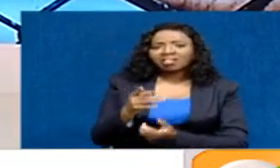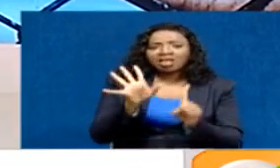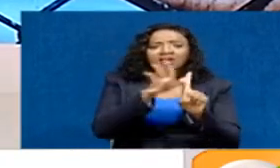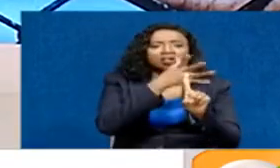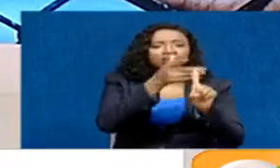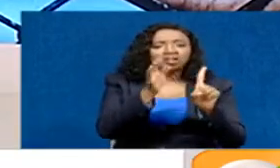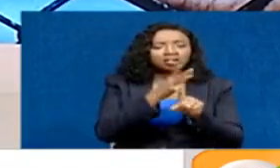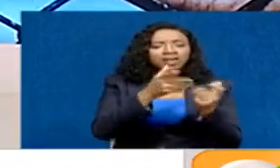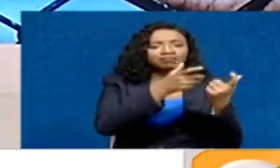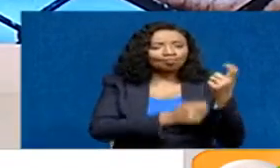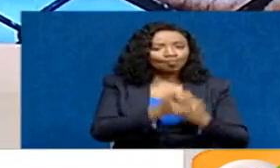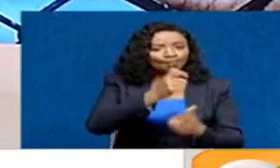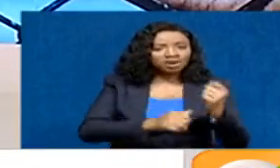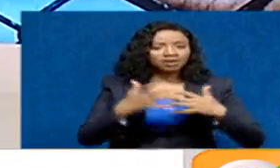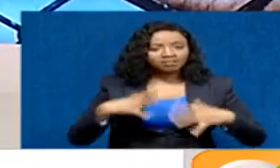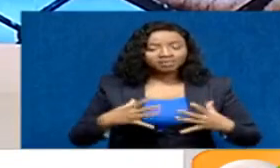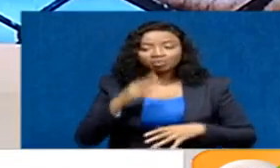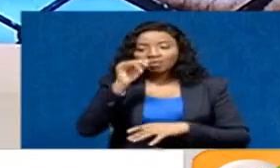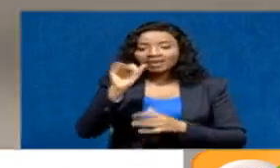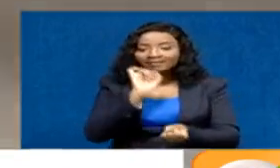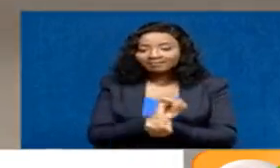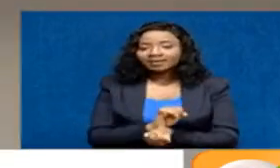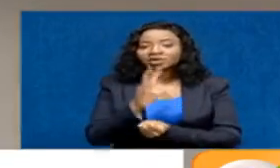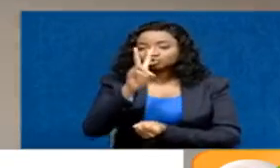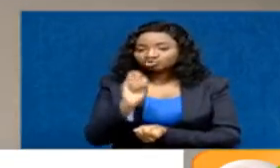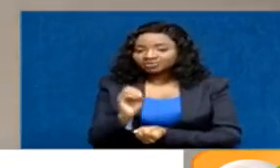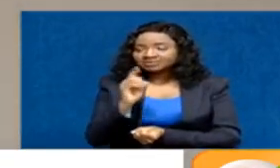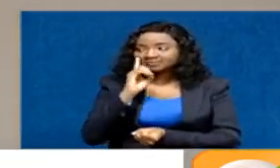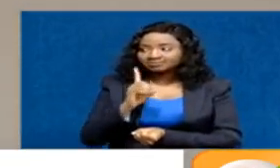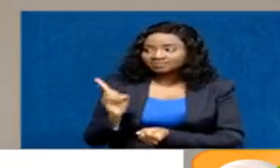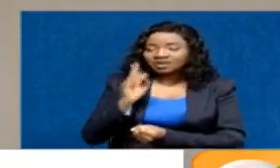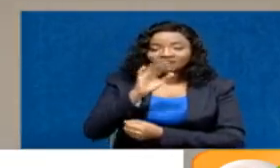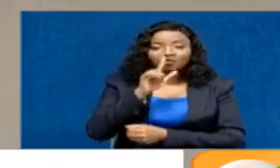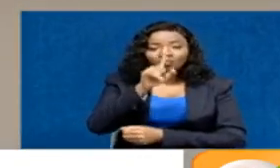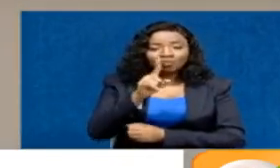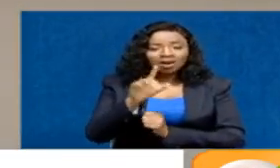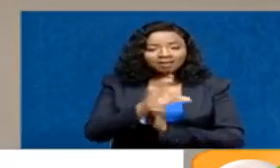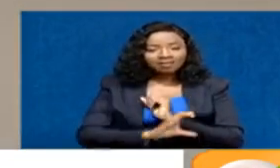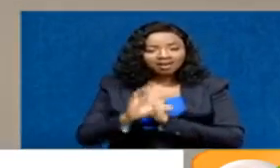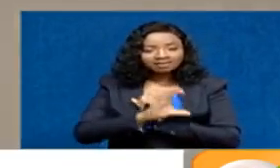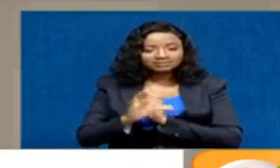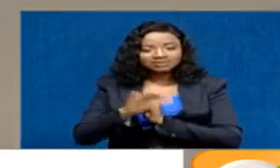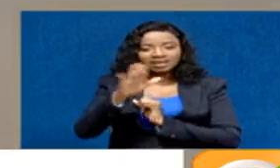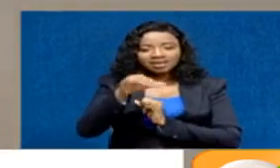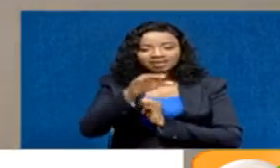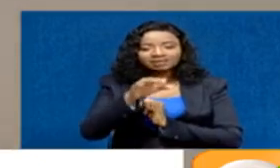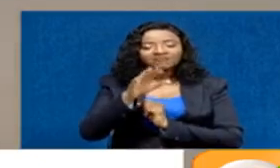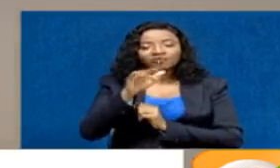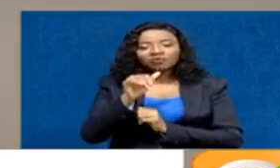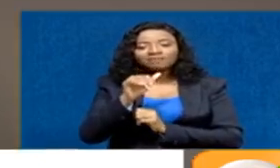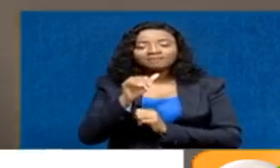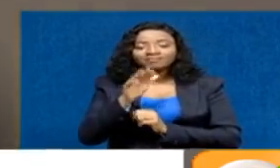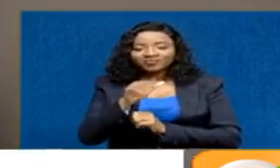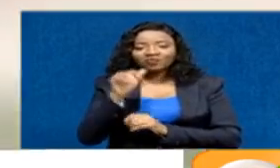watu. Polisi hao walipata vijana zaidi ya 20 raia wa Uhabeshi katika chumba kimoja mtaani Savanah. Kulingana